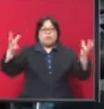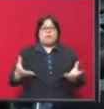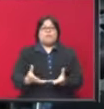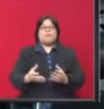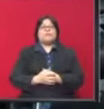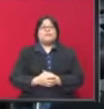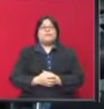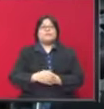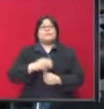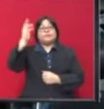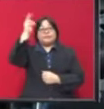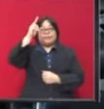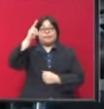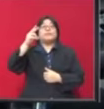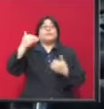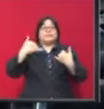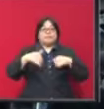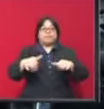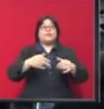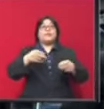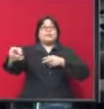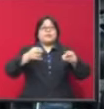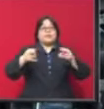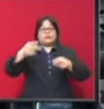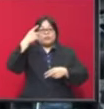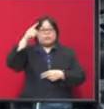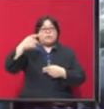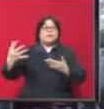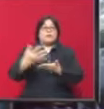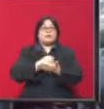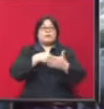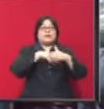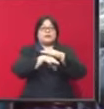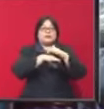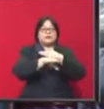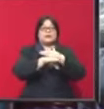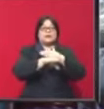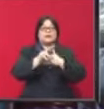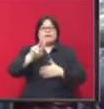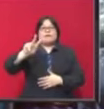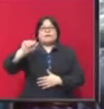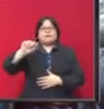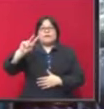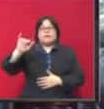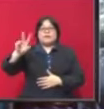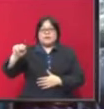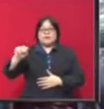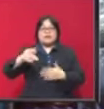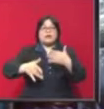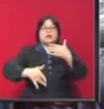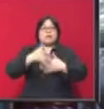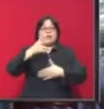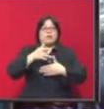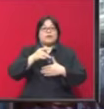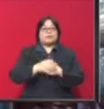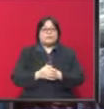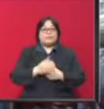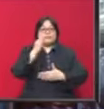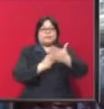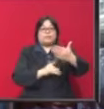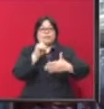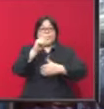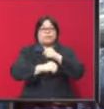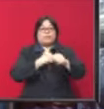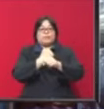dunia kerajaan sedang berusaha untuk mendapatkan xndx seleksi seawal suku tahun